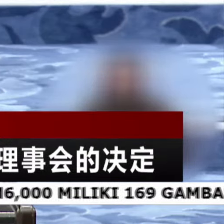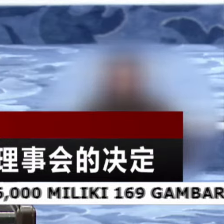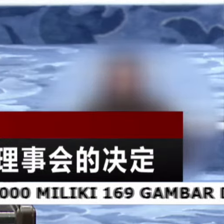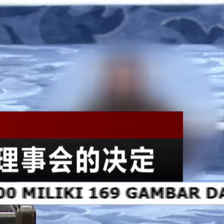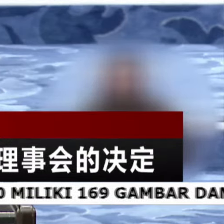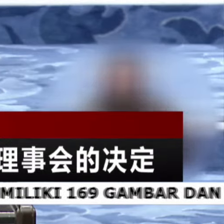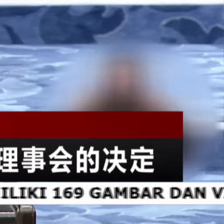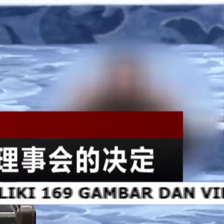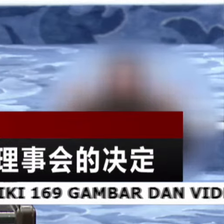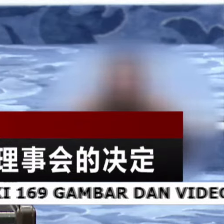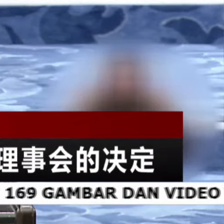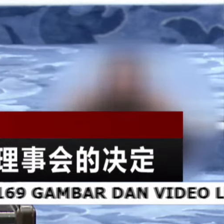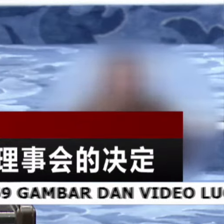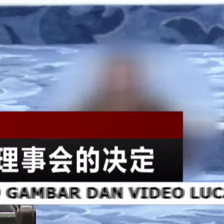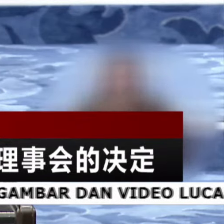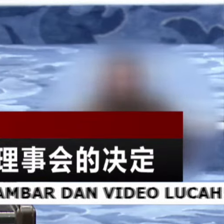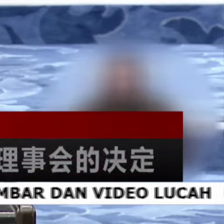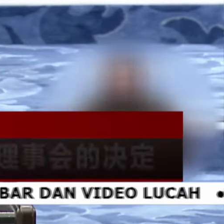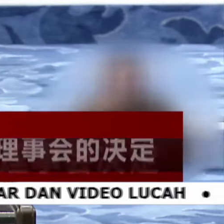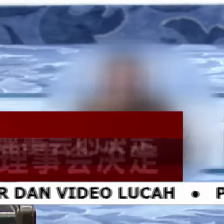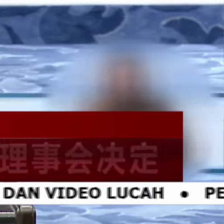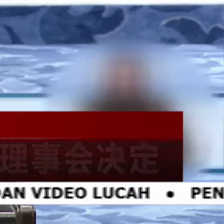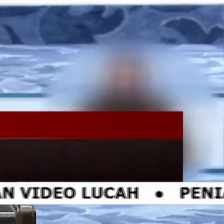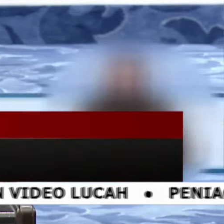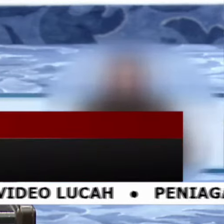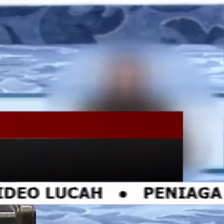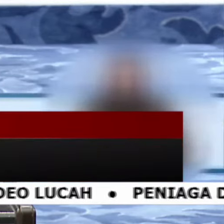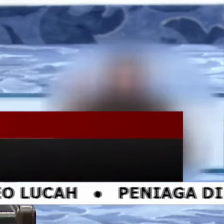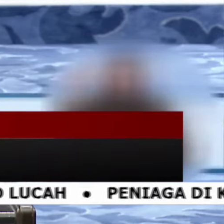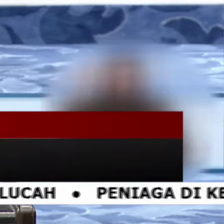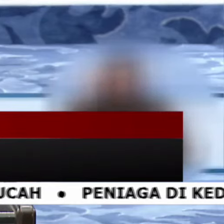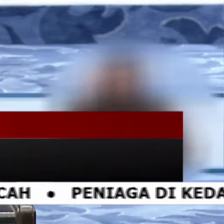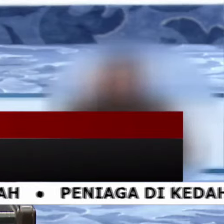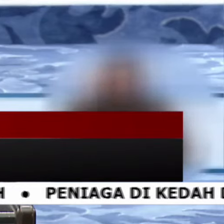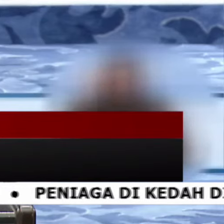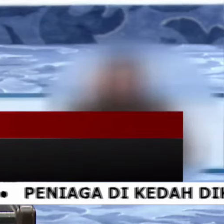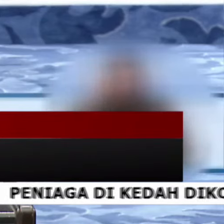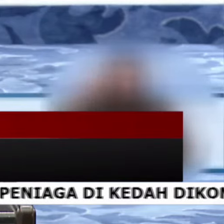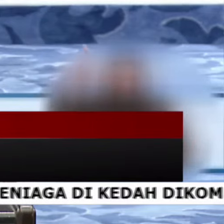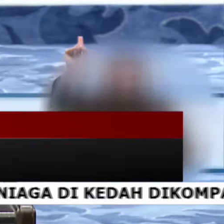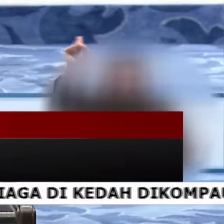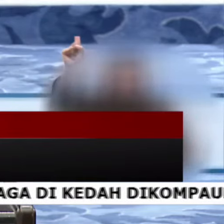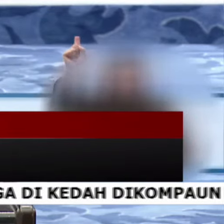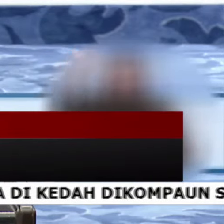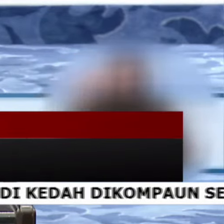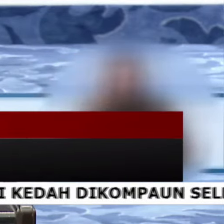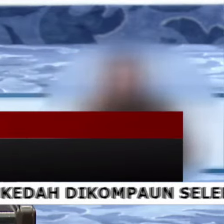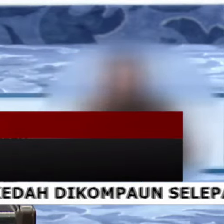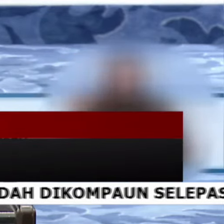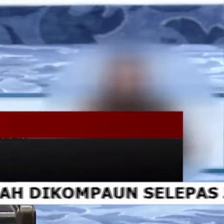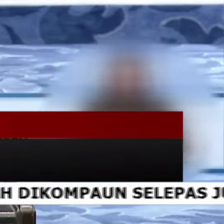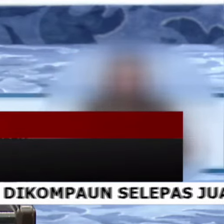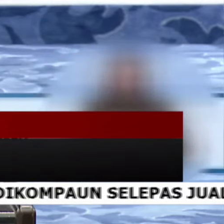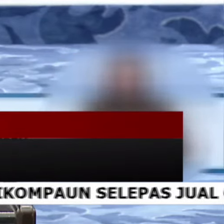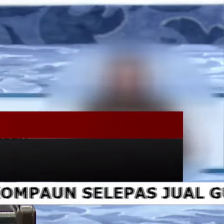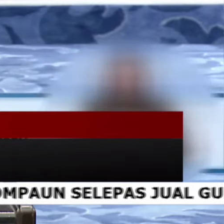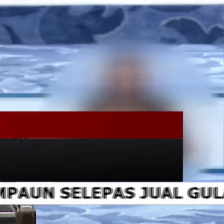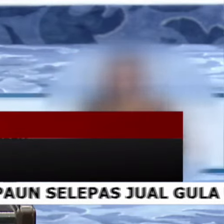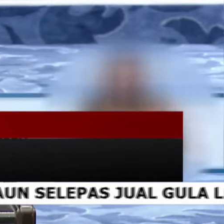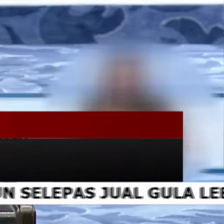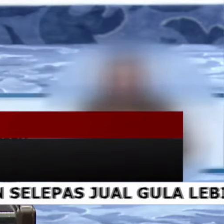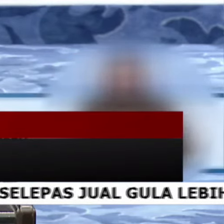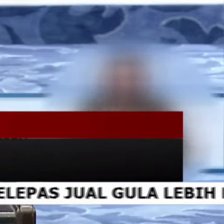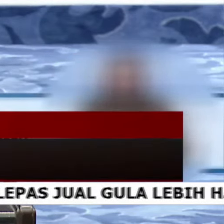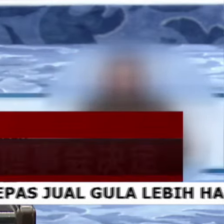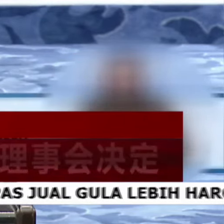Majlis Raja-Raja Melayu. Iaitu Allah tidak boleh digunakan di Semenanjung dan kelonggaran diberi